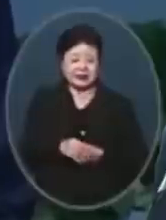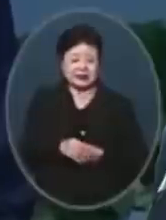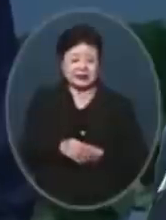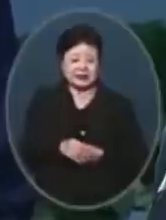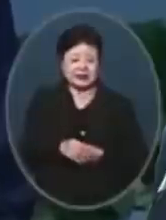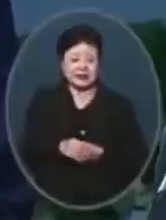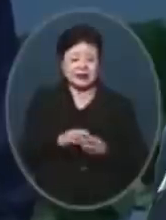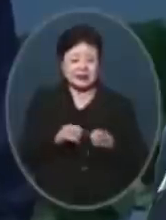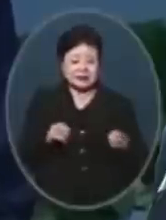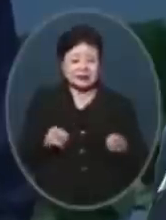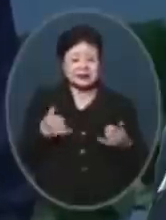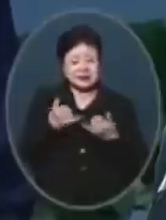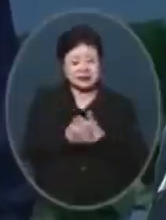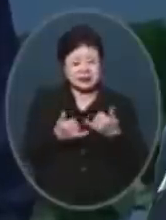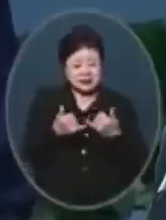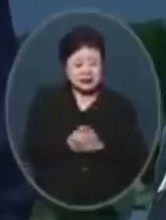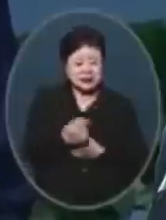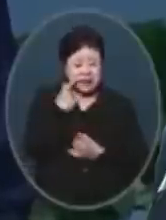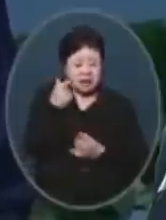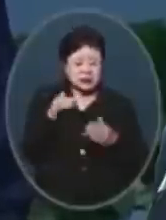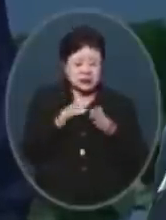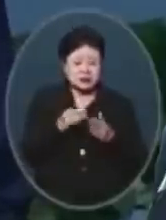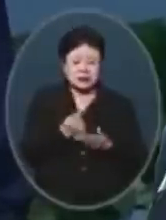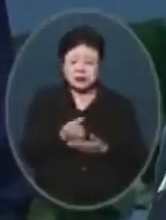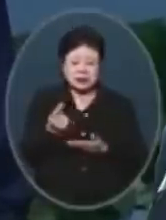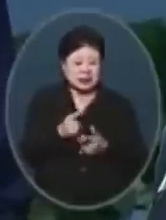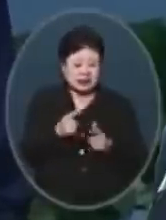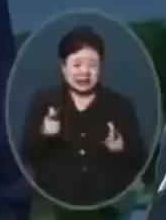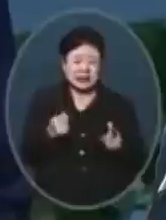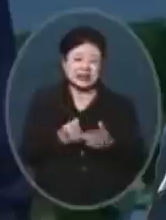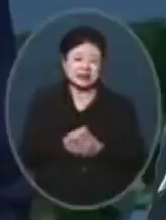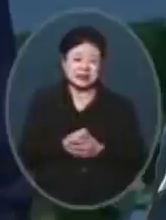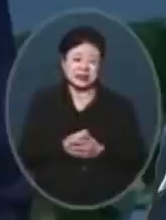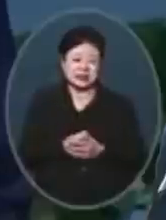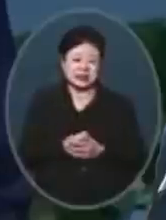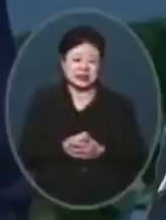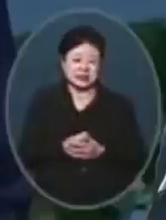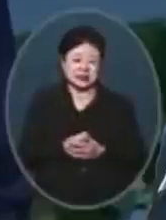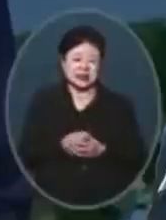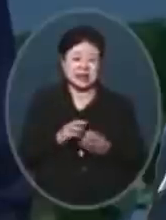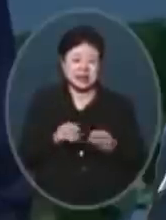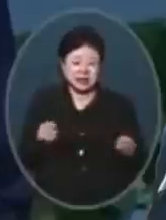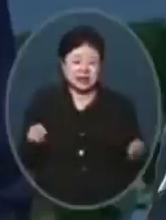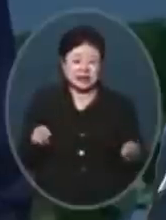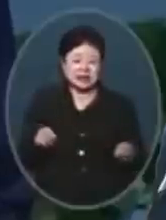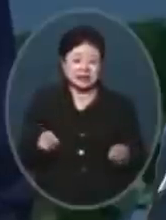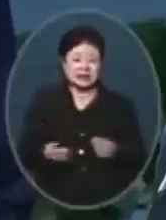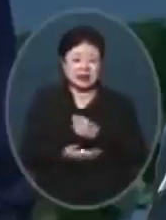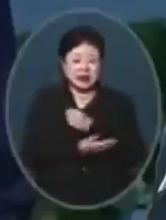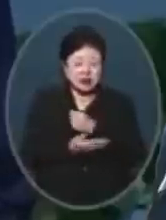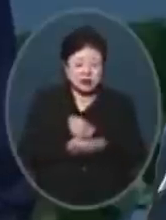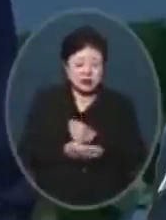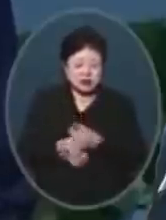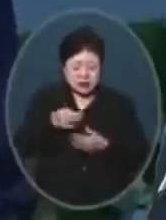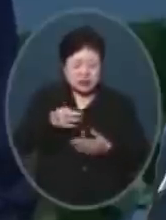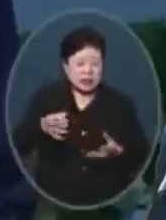전토 친척 아비 집을 안 떠났습니다. 전토는 땅에서 거두어온 모든 재산을